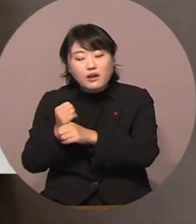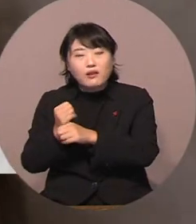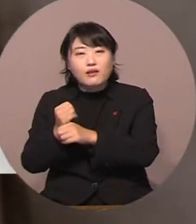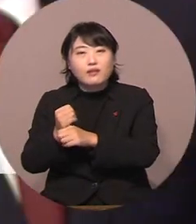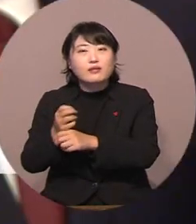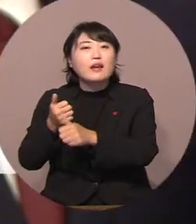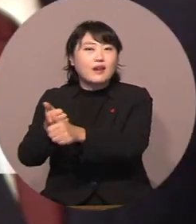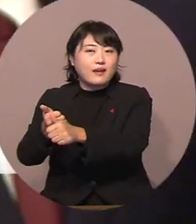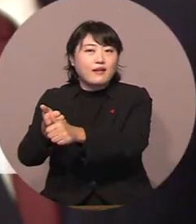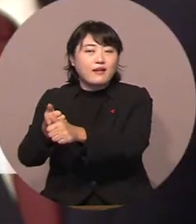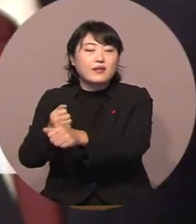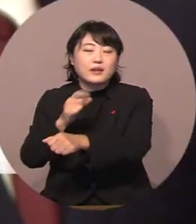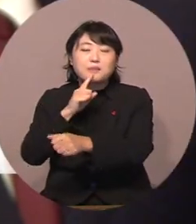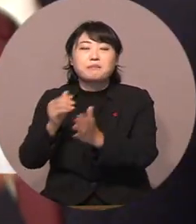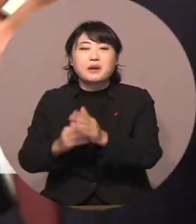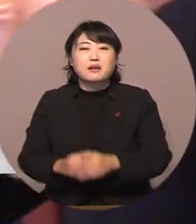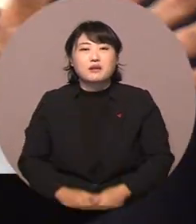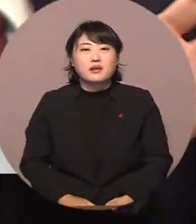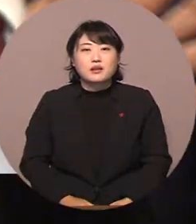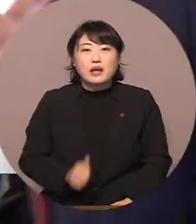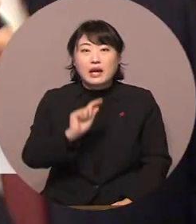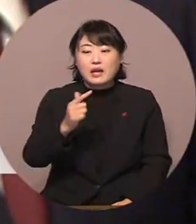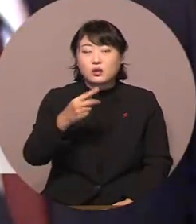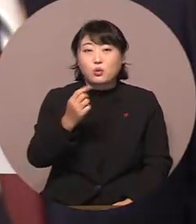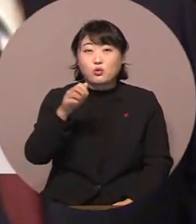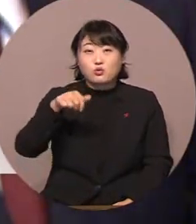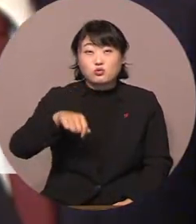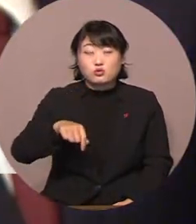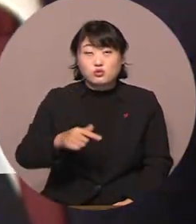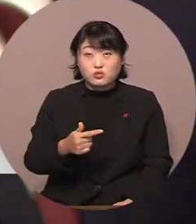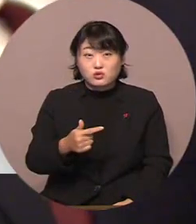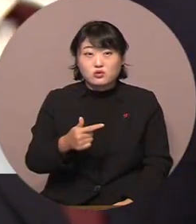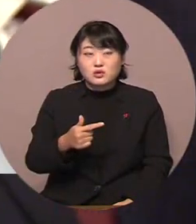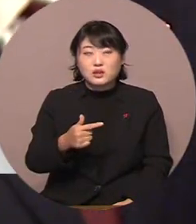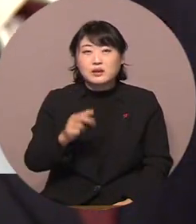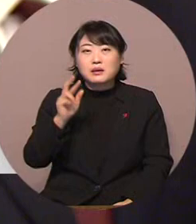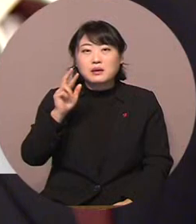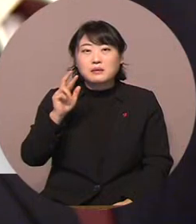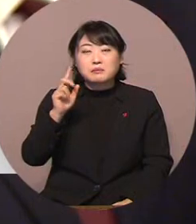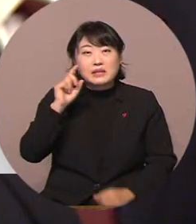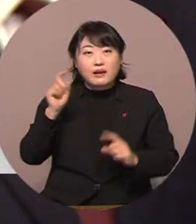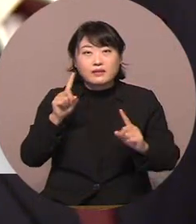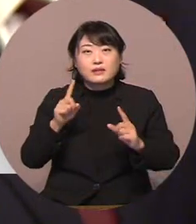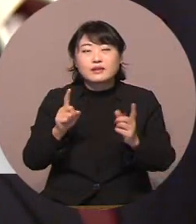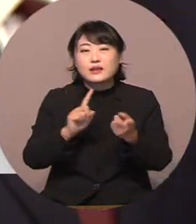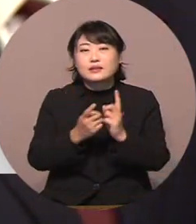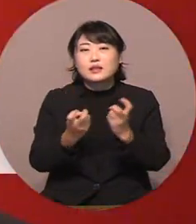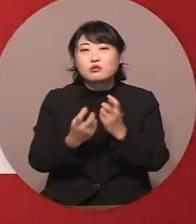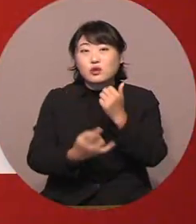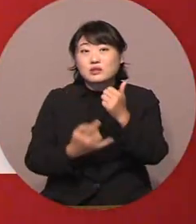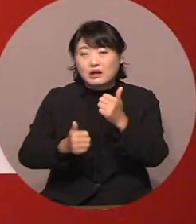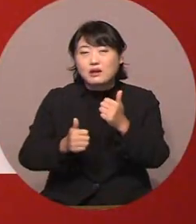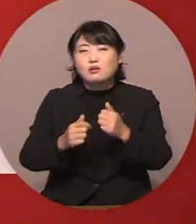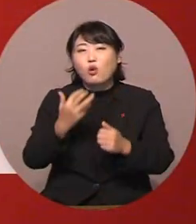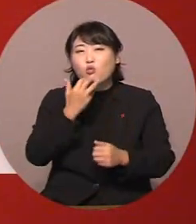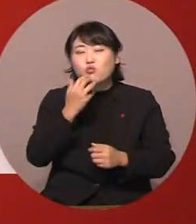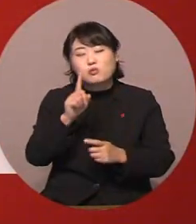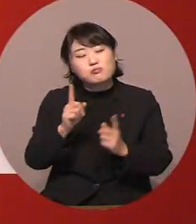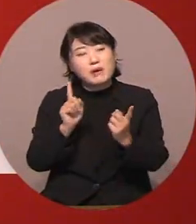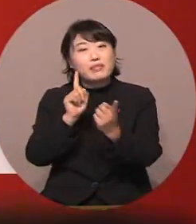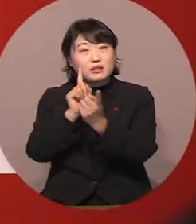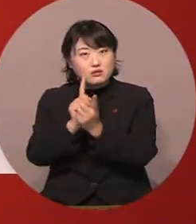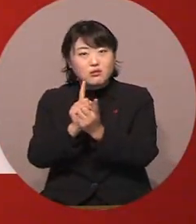했다고 밝혔습니다 앞서 한동훈 국민의인 비상대책 위원장은 서울의 한 식당에서 이원과 만나